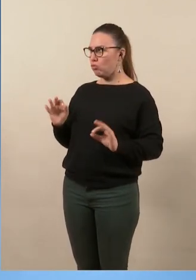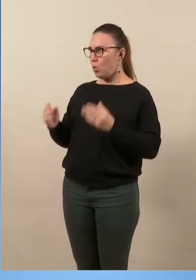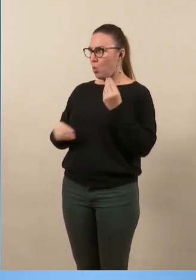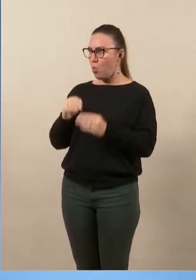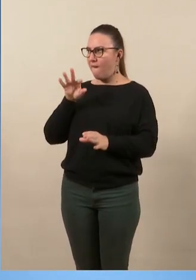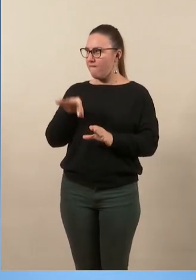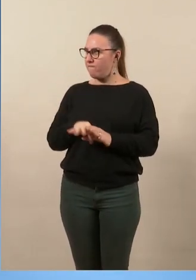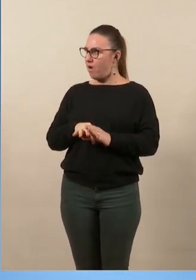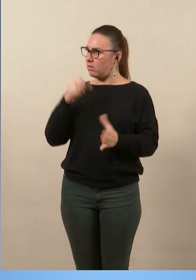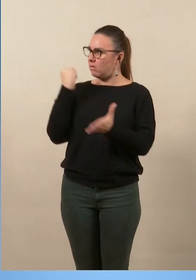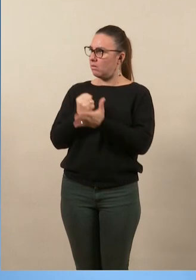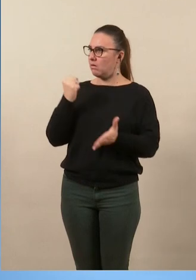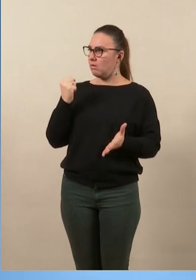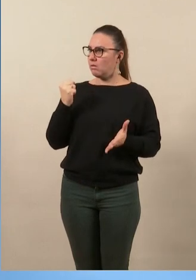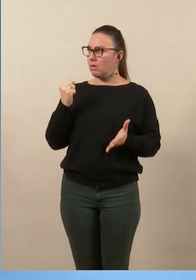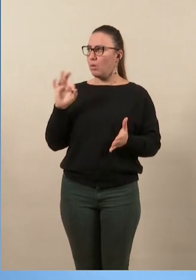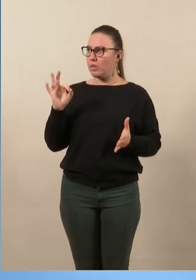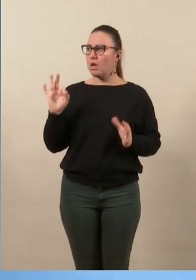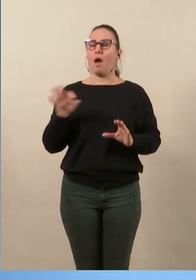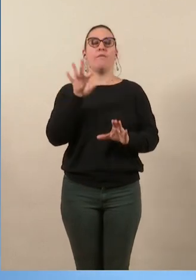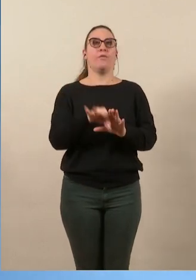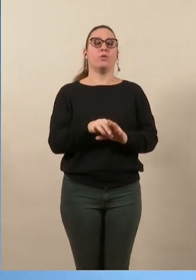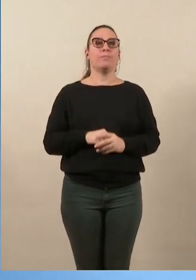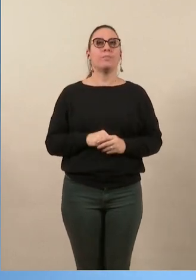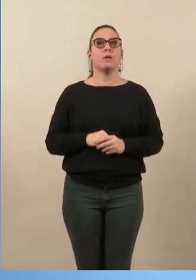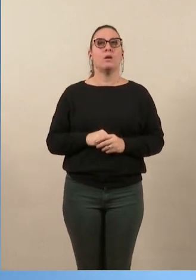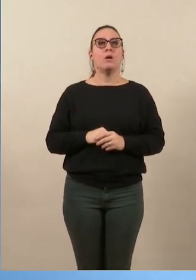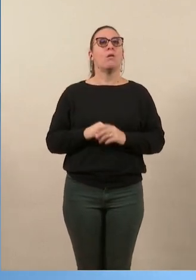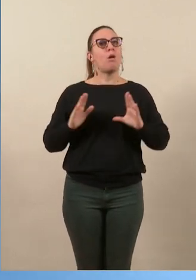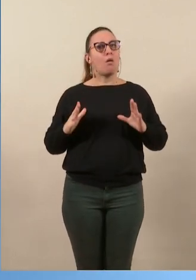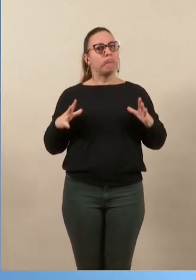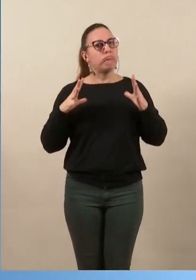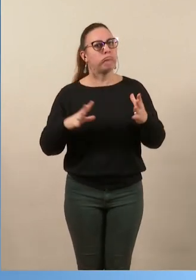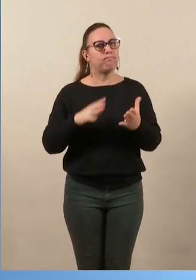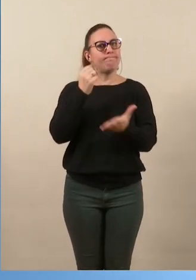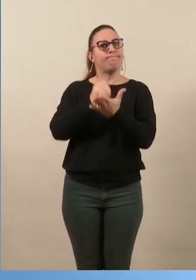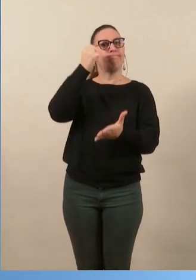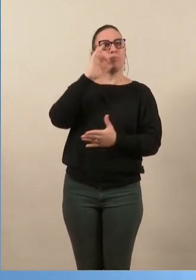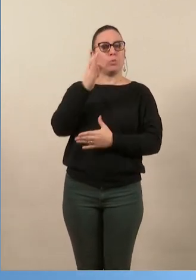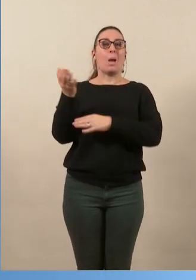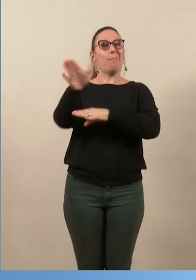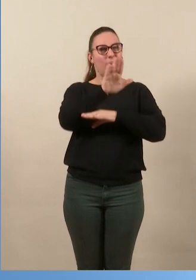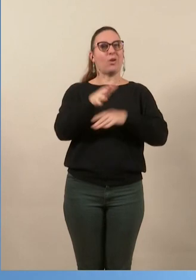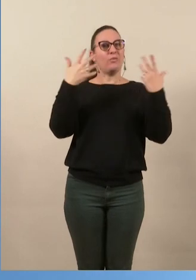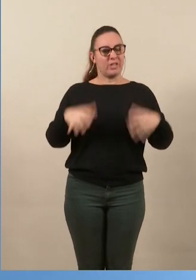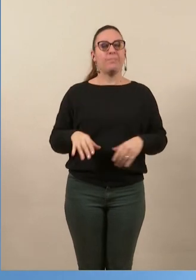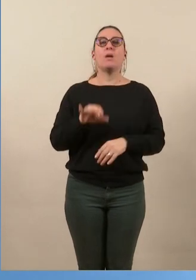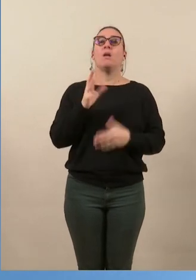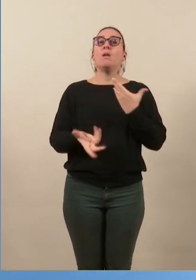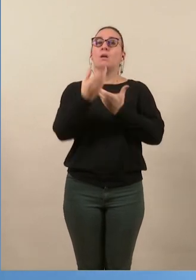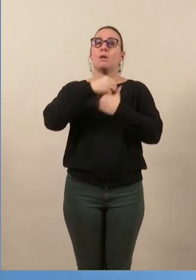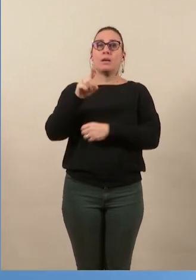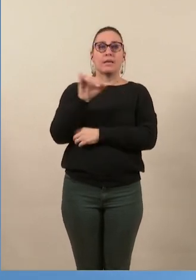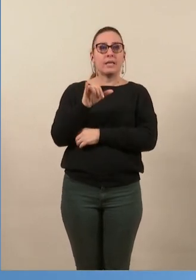vote la prise d'acte je crois qu'il faut qu'on vote la prise d'acte he c'est ça donc prise d'acte que le la présentation du rapport a eu lieu qui ne prend pas part au vote